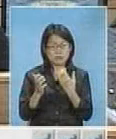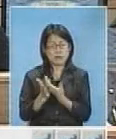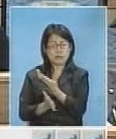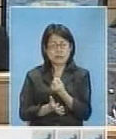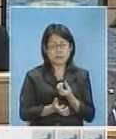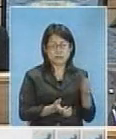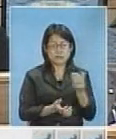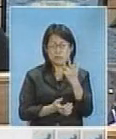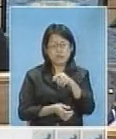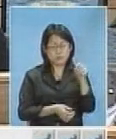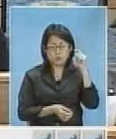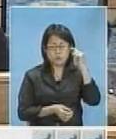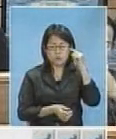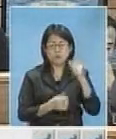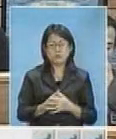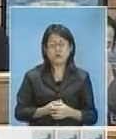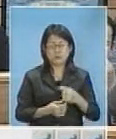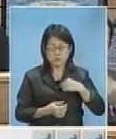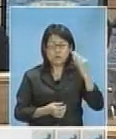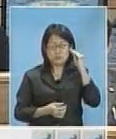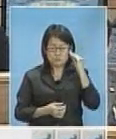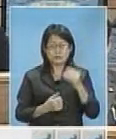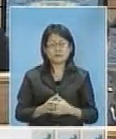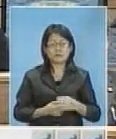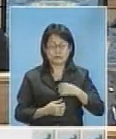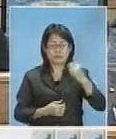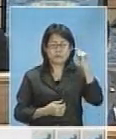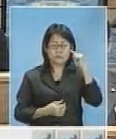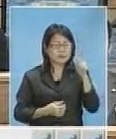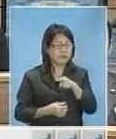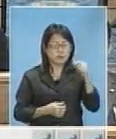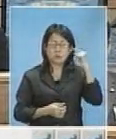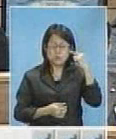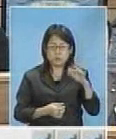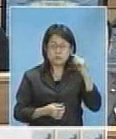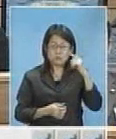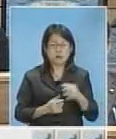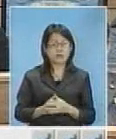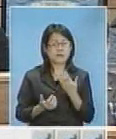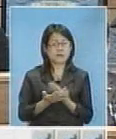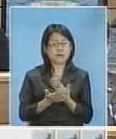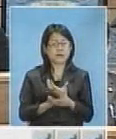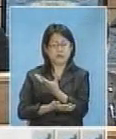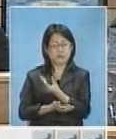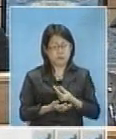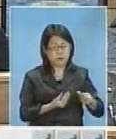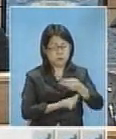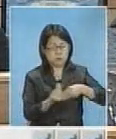รู้ดีผมทราบครับผมมั่นใจว่าท่านรู้ดีครับว่าเงินยังไงก็ใช้ไม่ทันหร